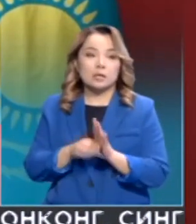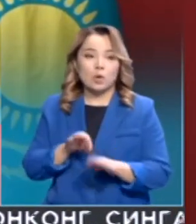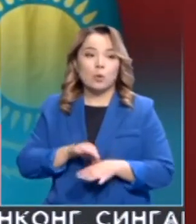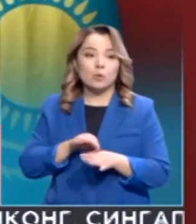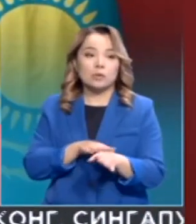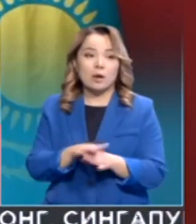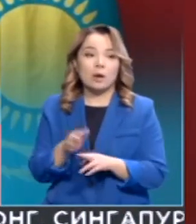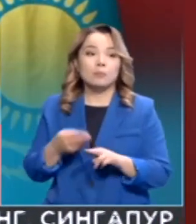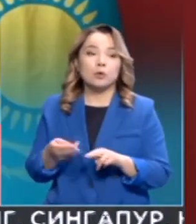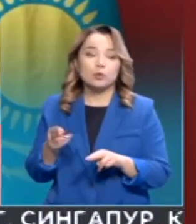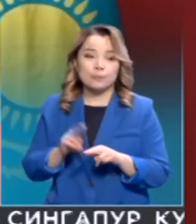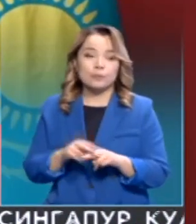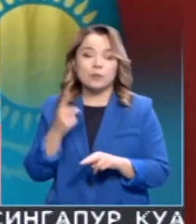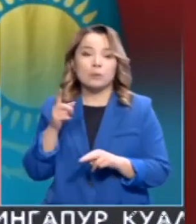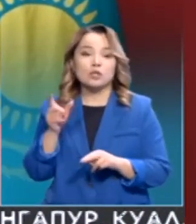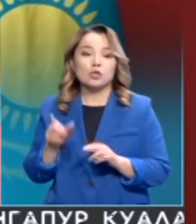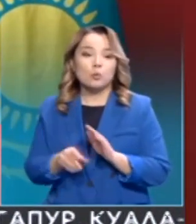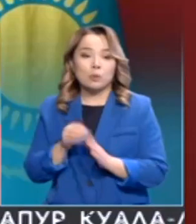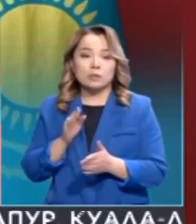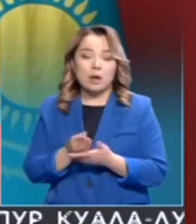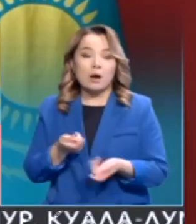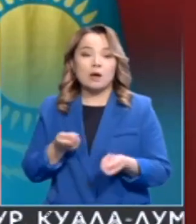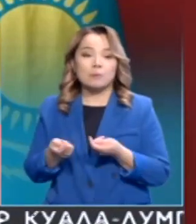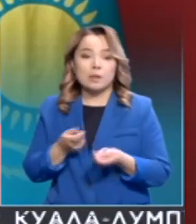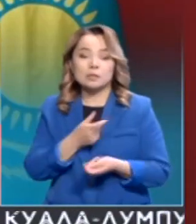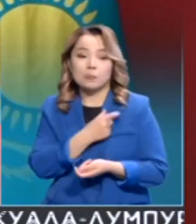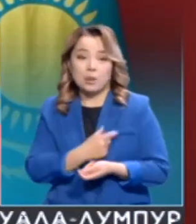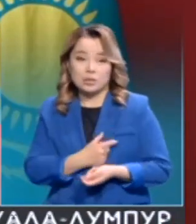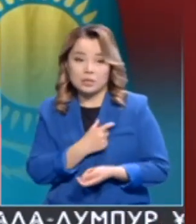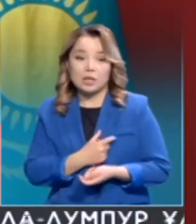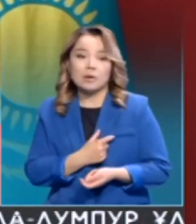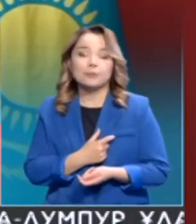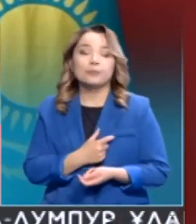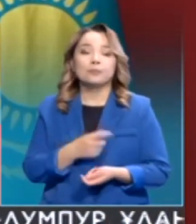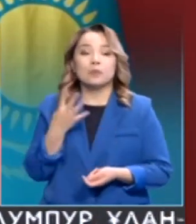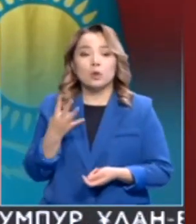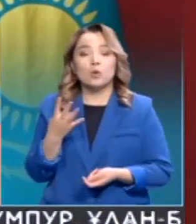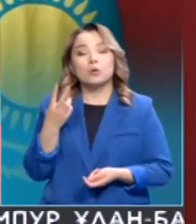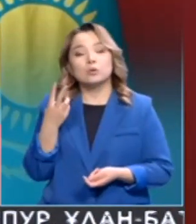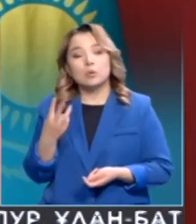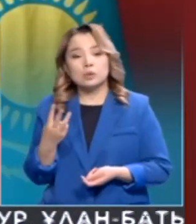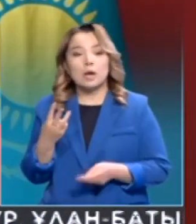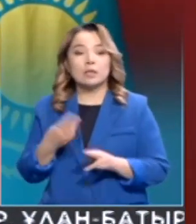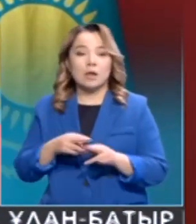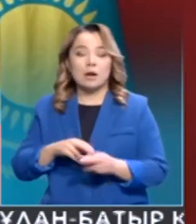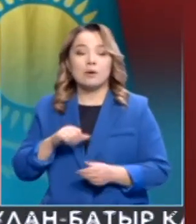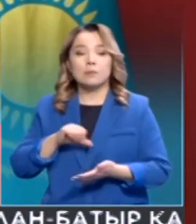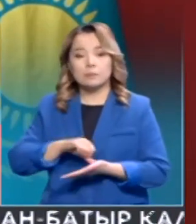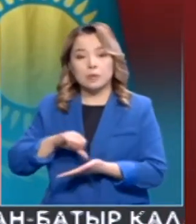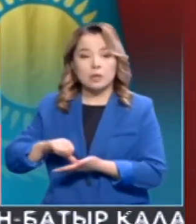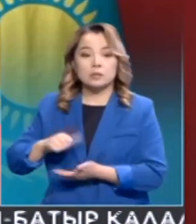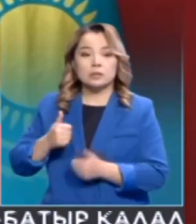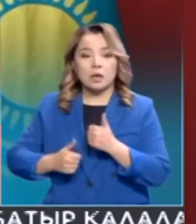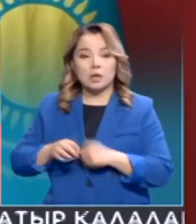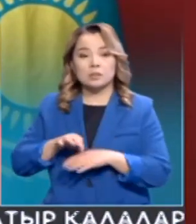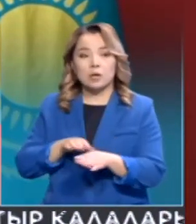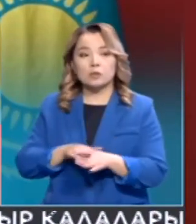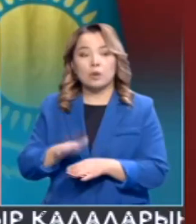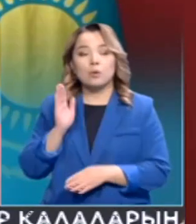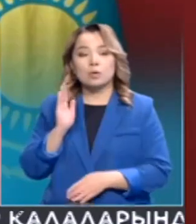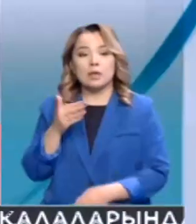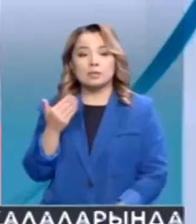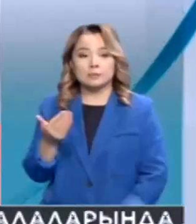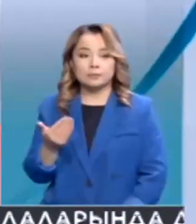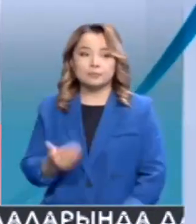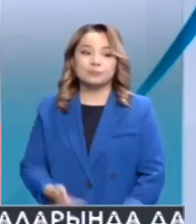Бұл дегеніңіз бір депутаттық мандатқа кемінде 3-4-тен үміткер бәсекеге түсті деген сөз. Армангүл, сөз